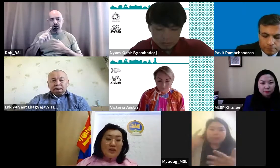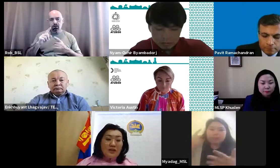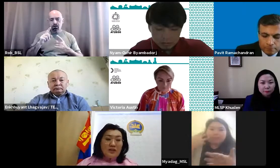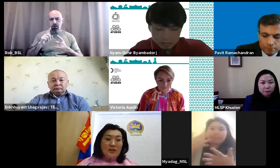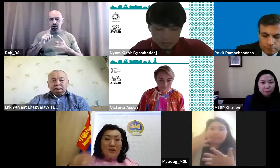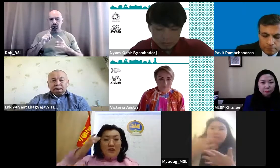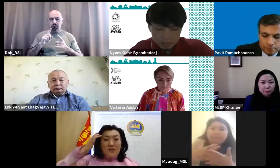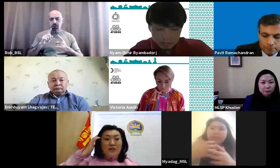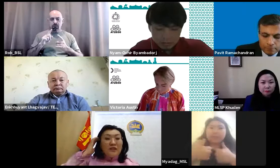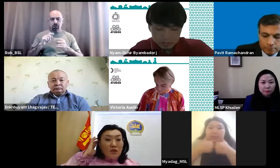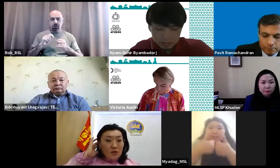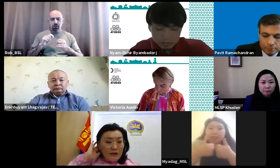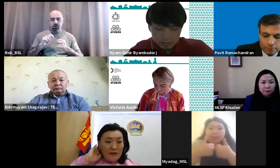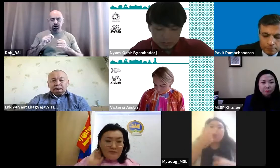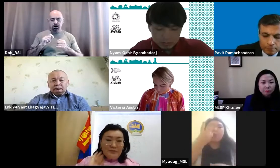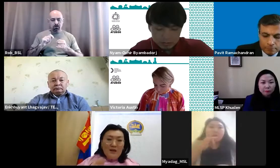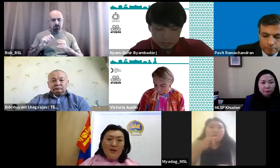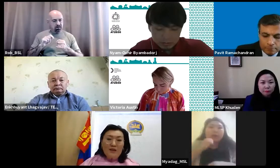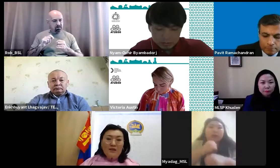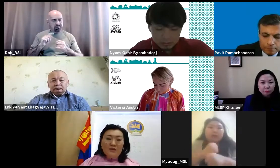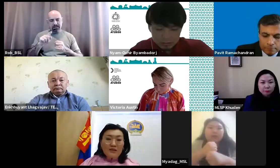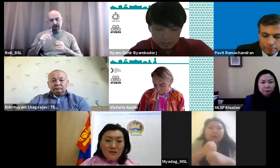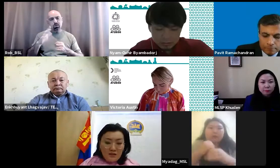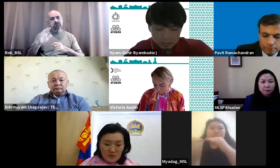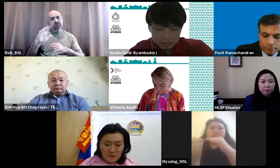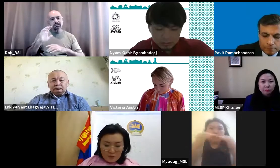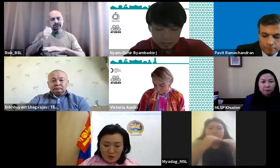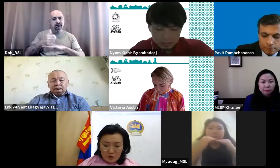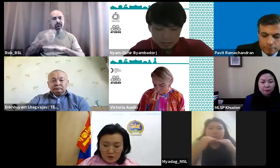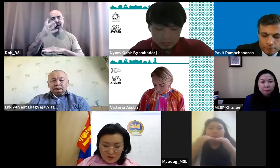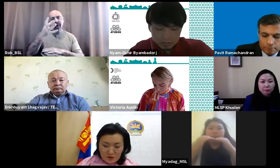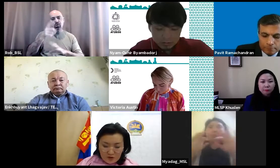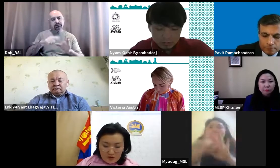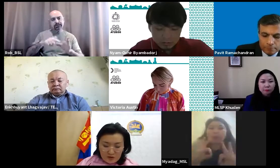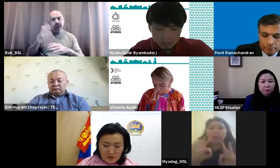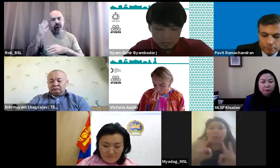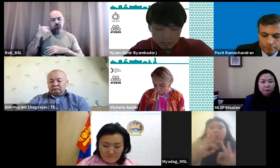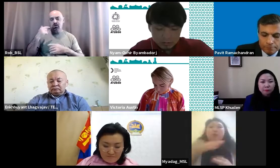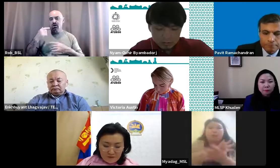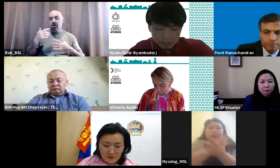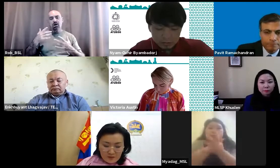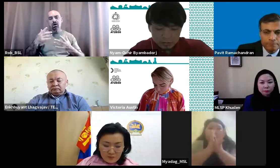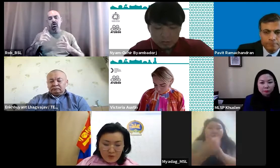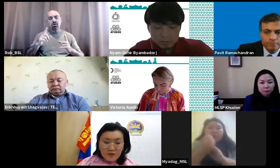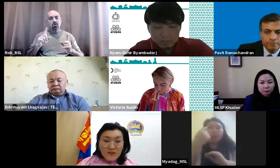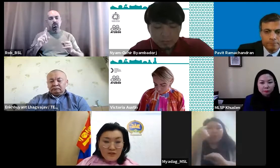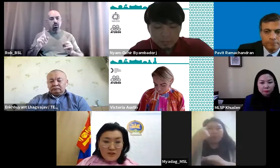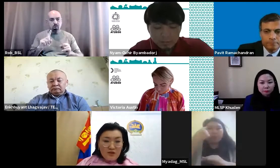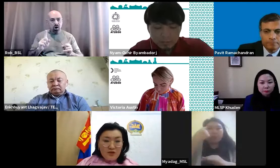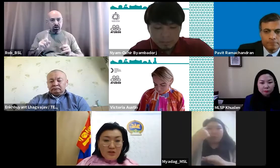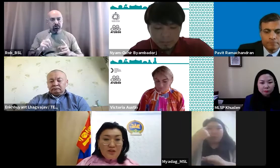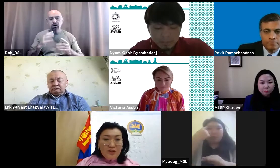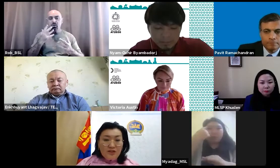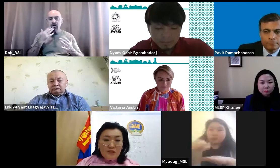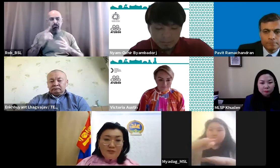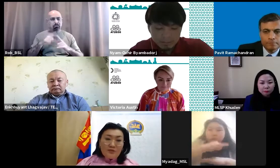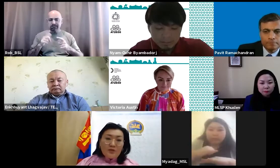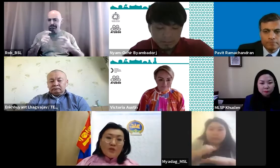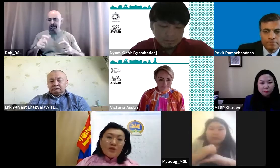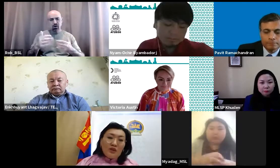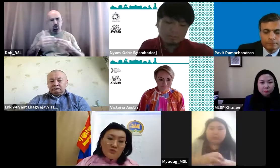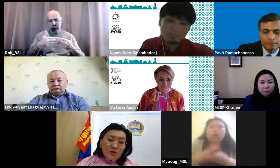одоо үйл ажиллагаа нь жигдрээгүй байна. Гэсэн хэдий ч Монгол улс бүх нийтээрээ одоо